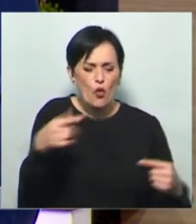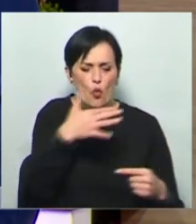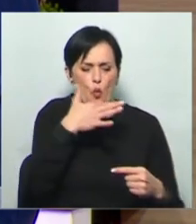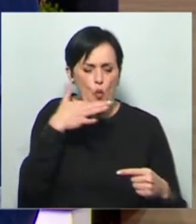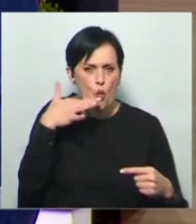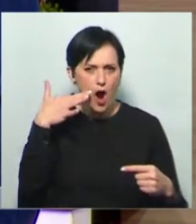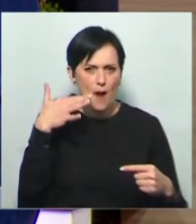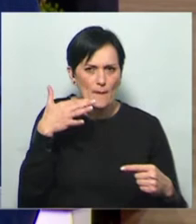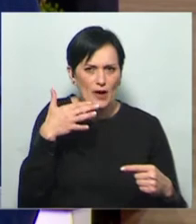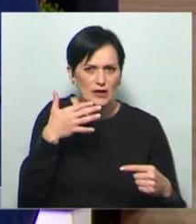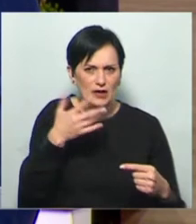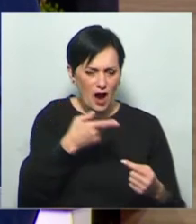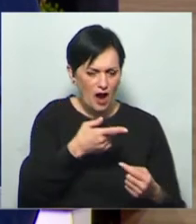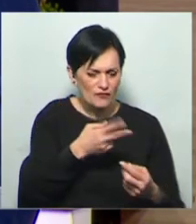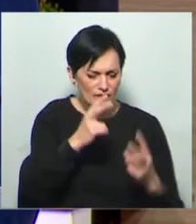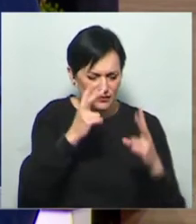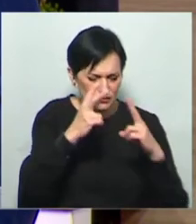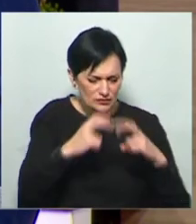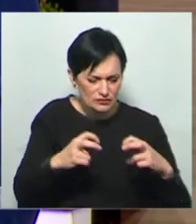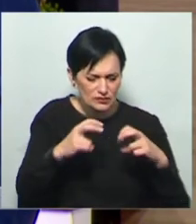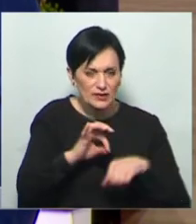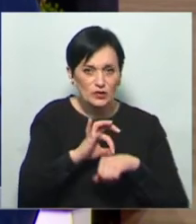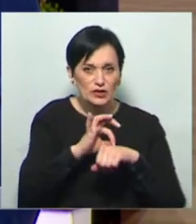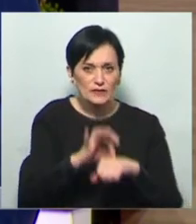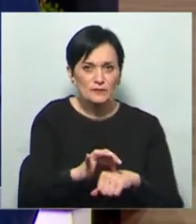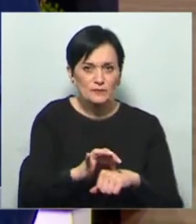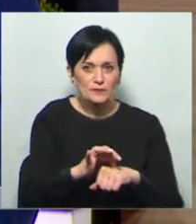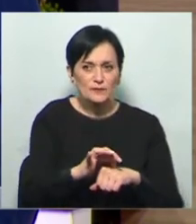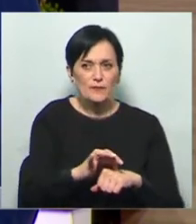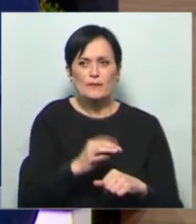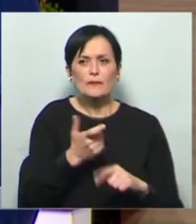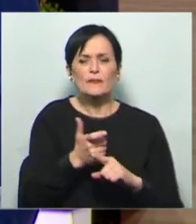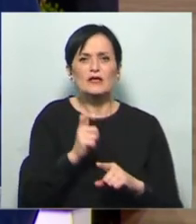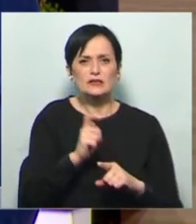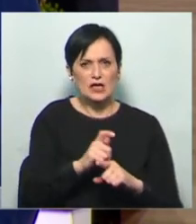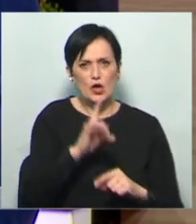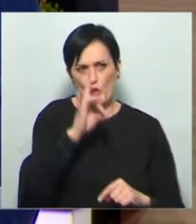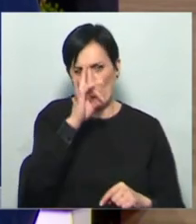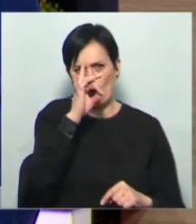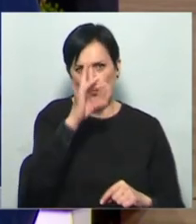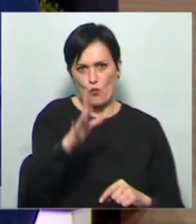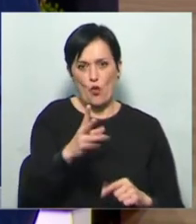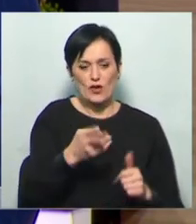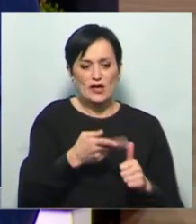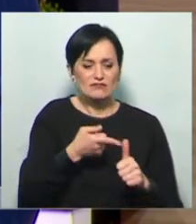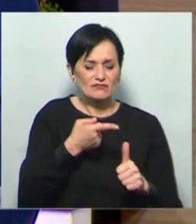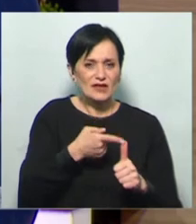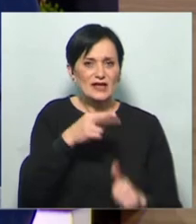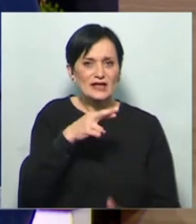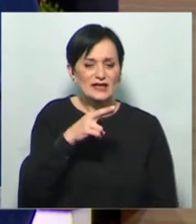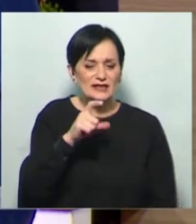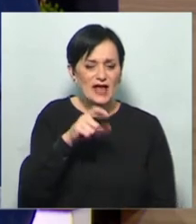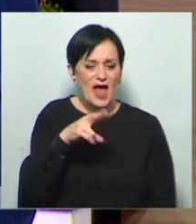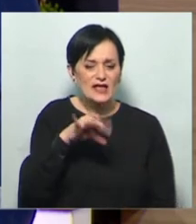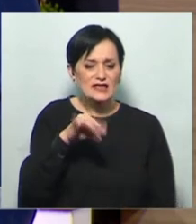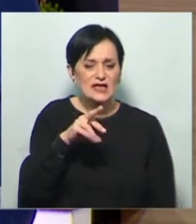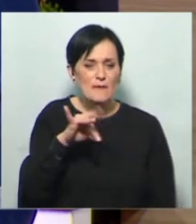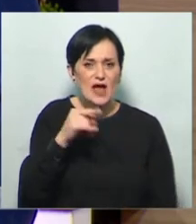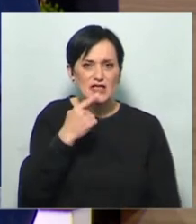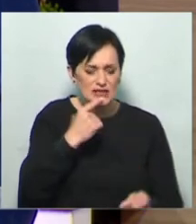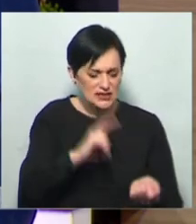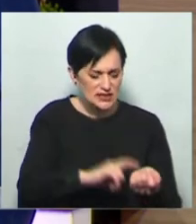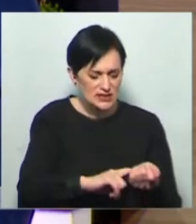ანალიზს არაფერზე, ასე ვთქვათ, დაფუძნებული, ძალიან პოპულარული დედიმერის